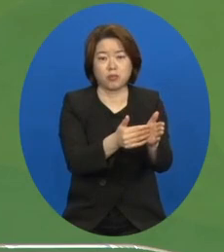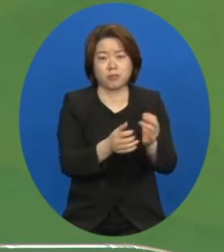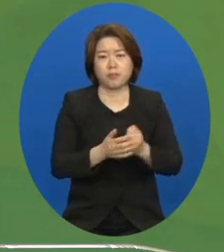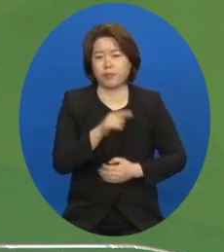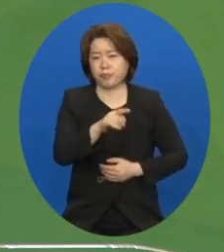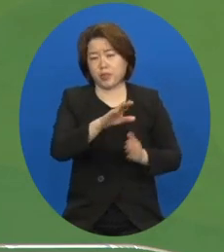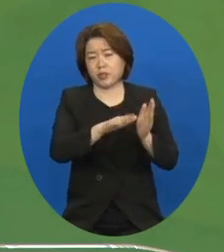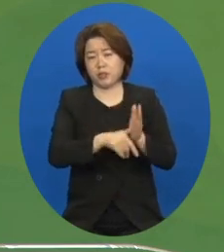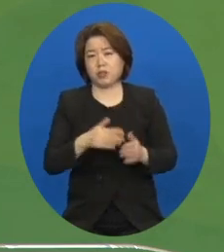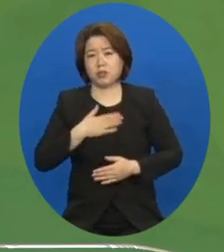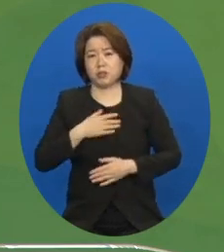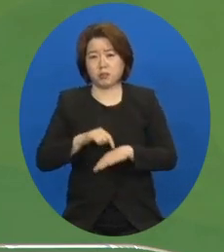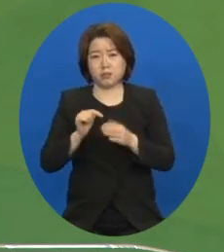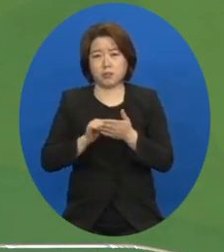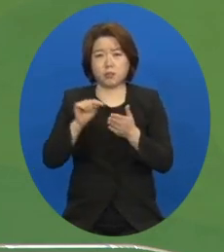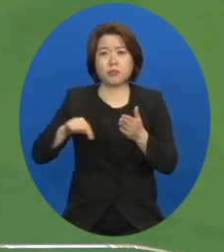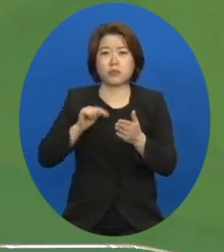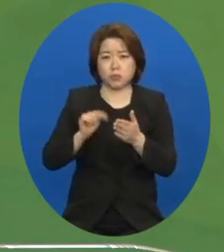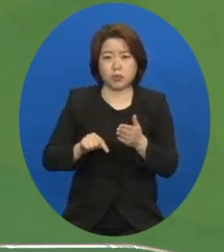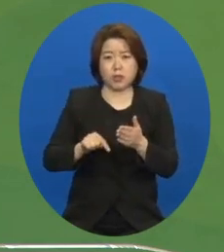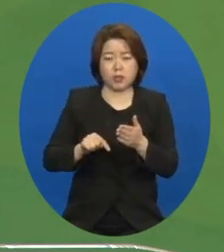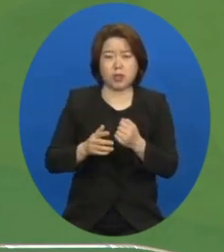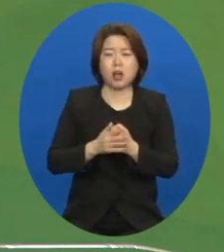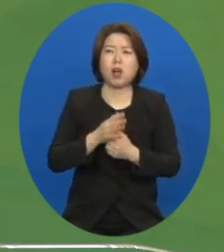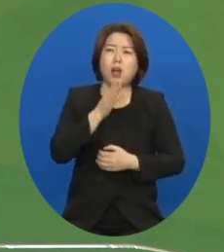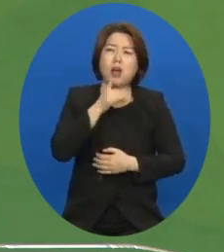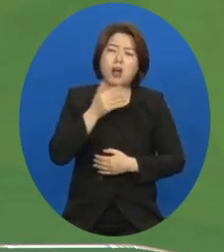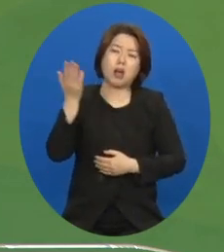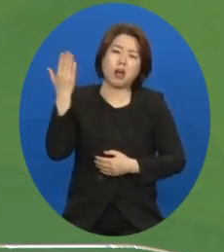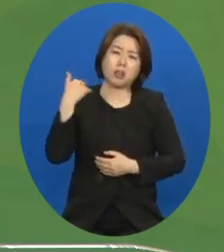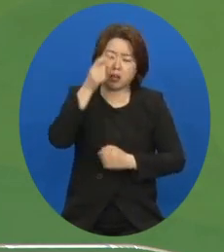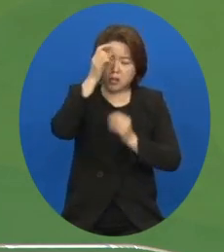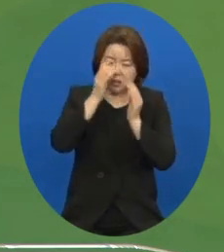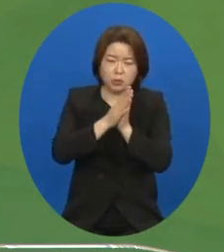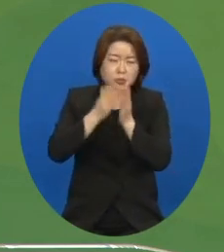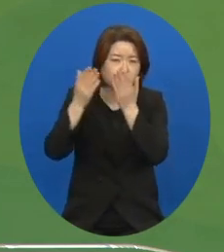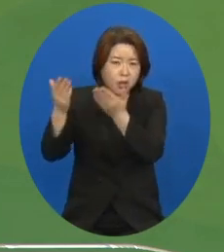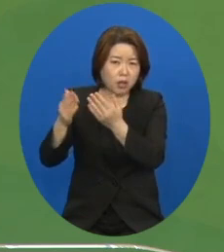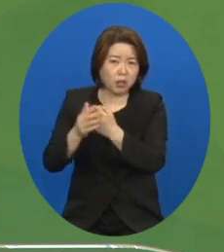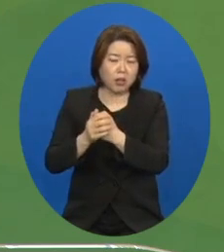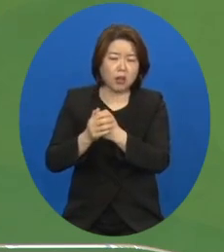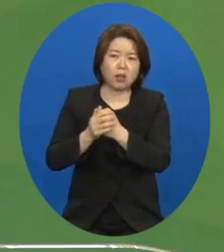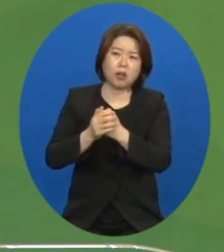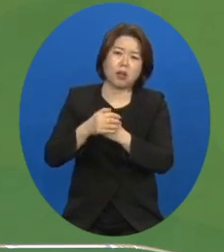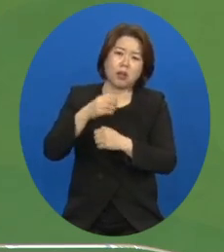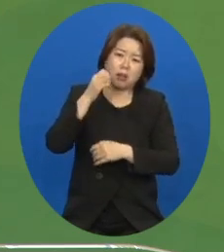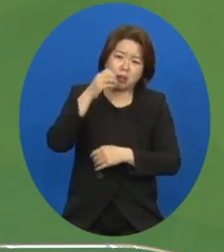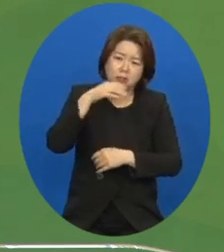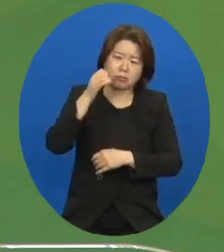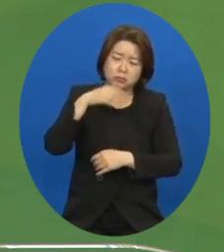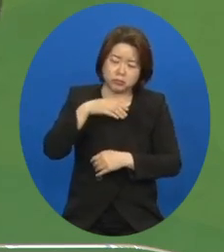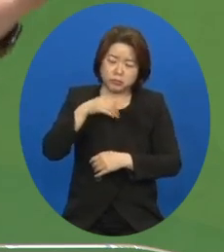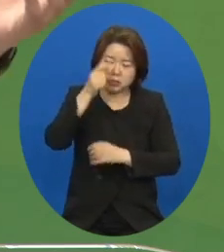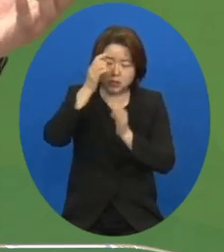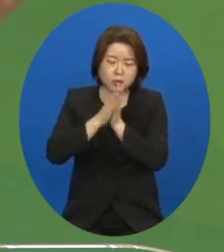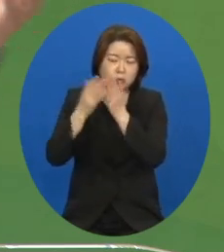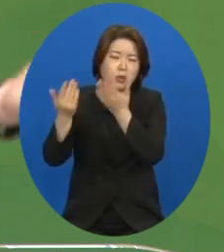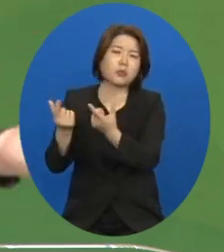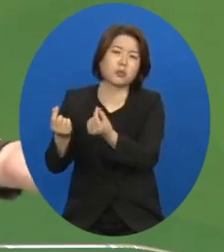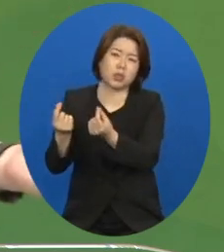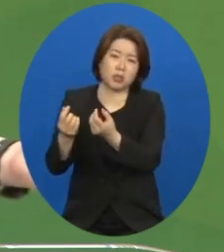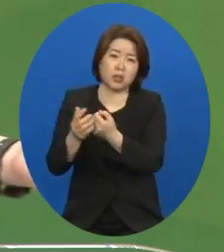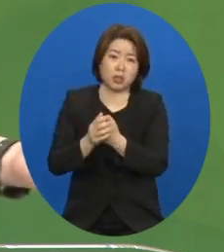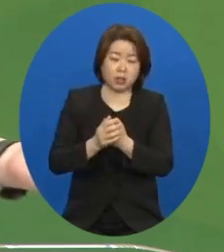그때 제 마음속에 아, 내가 그동안에 기도했던 게 얼마나 건성으로 기도했던 건가? 교육관 건축을